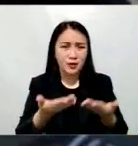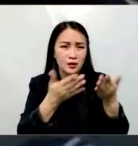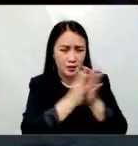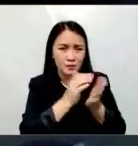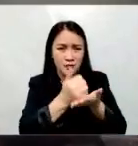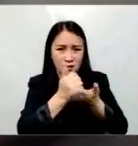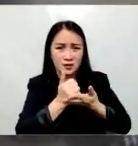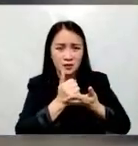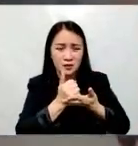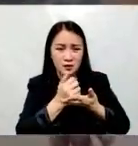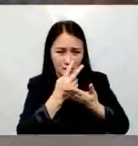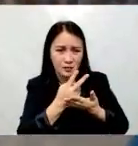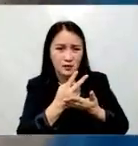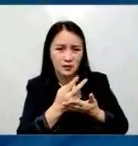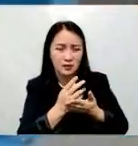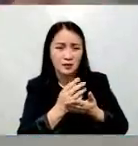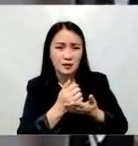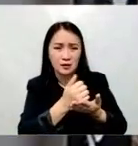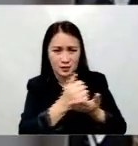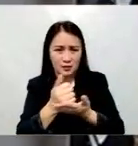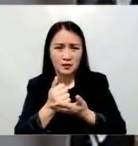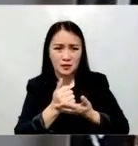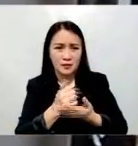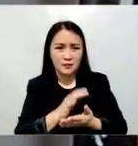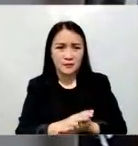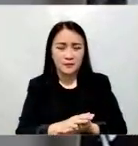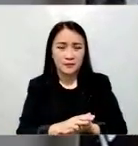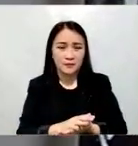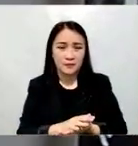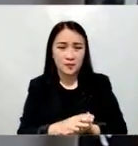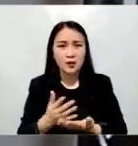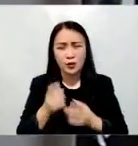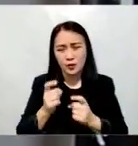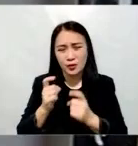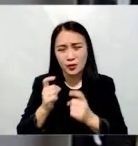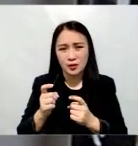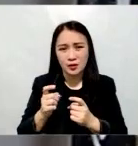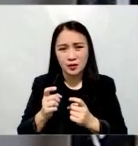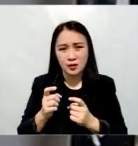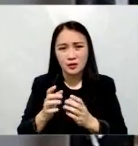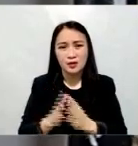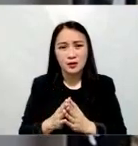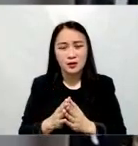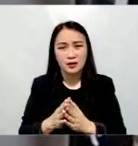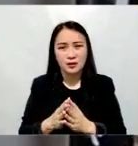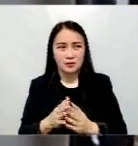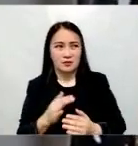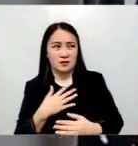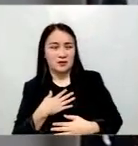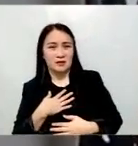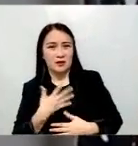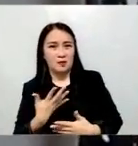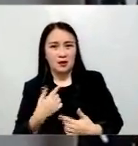nakakitang residente nang humingi ng tulong. Sabi niya, hurry. Tapos, hindi po kami kagad syempre makalapit. Initial